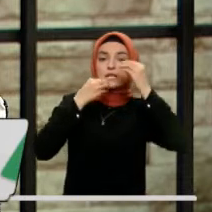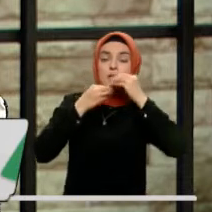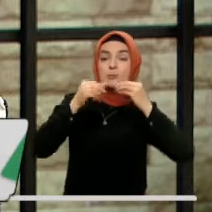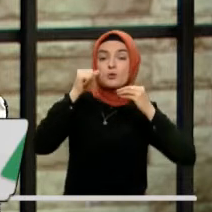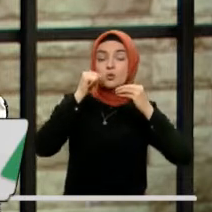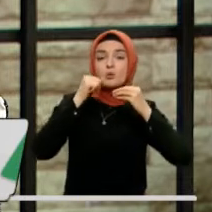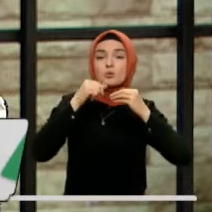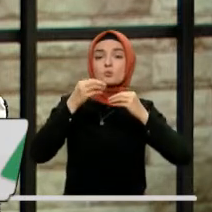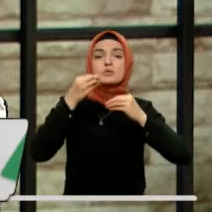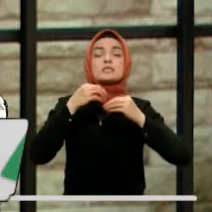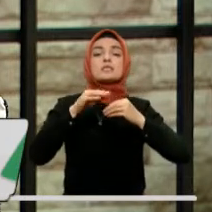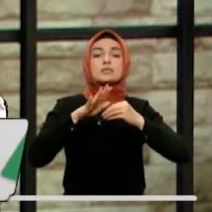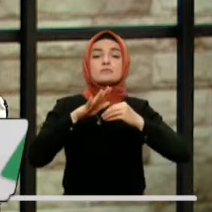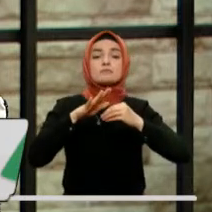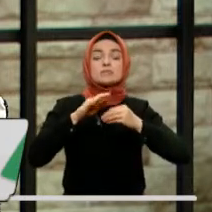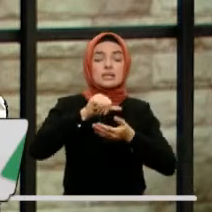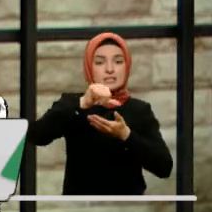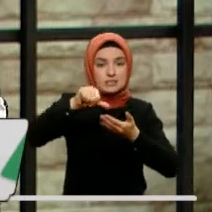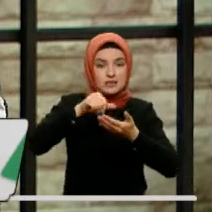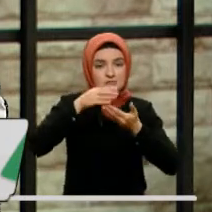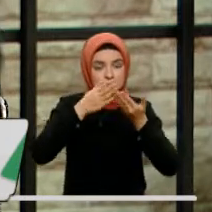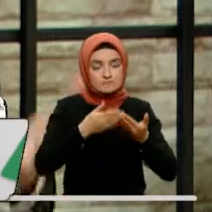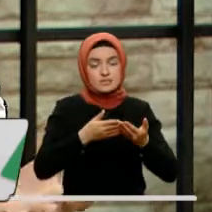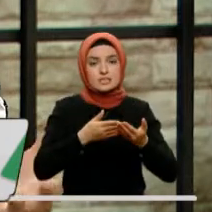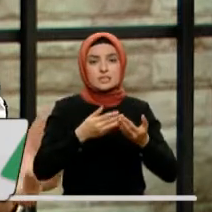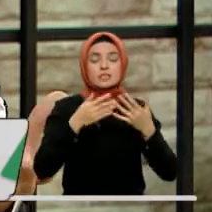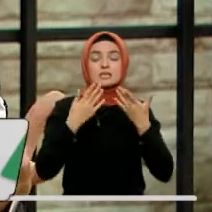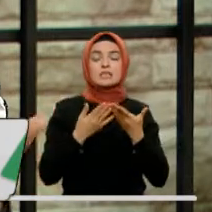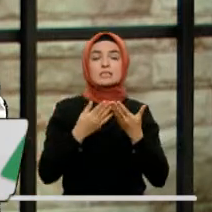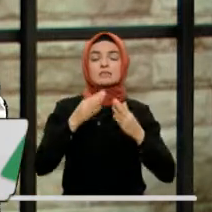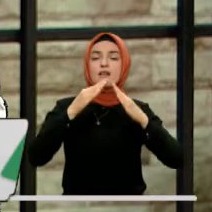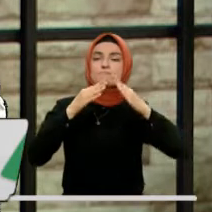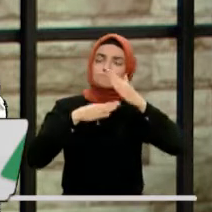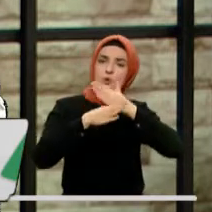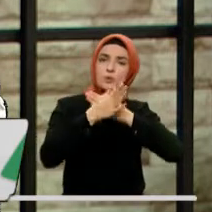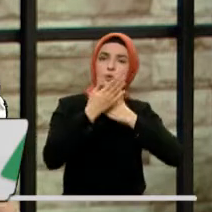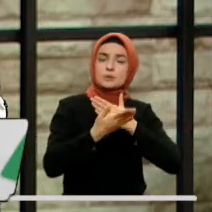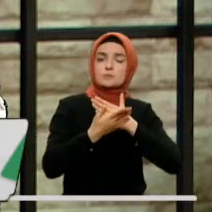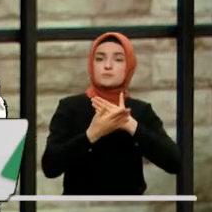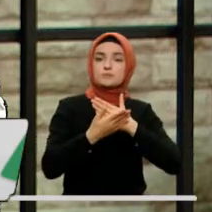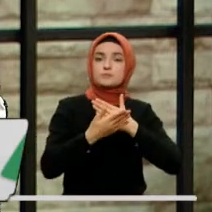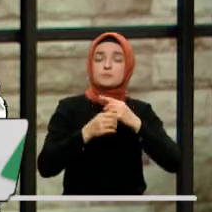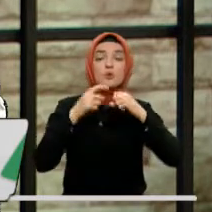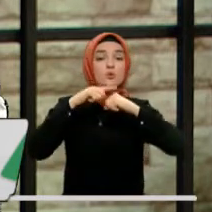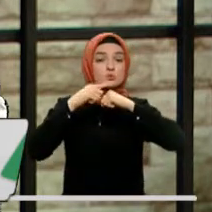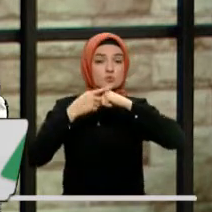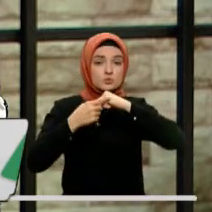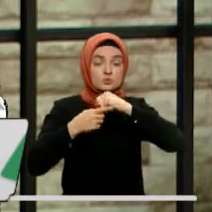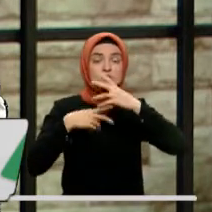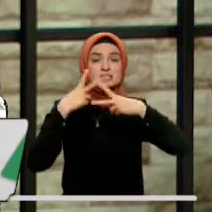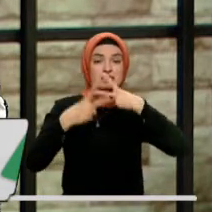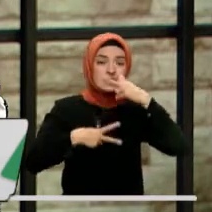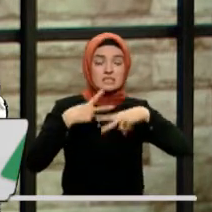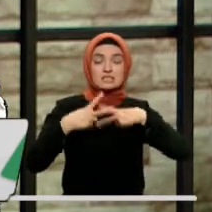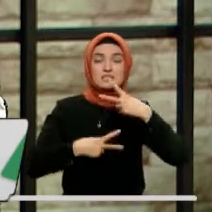işte yağını tabakta bırakabilir çocuk. Ya da evden gönderebilirim. Yani nohut salataları, mercimek salataları, yine